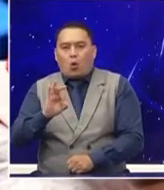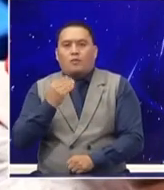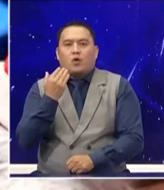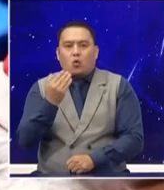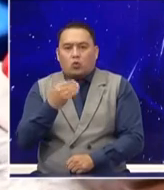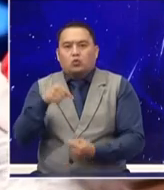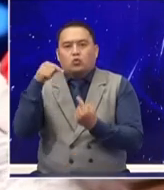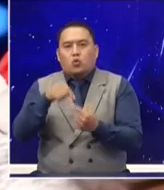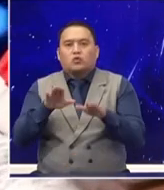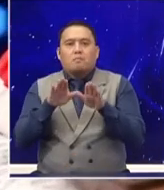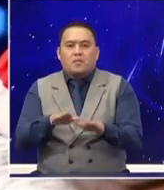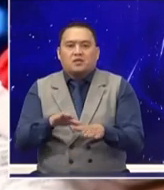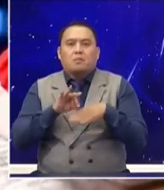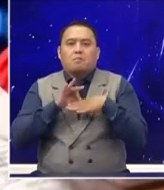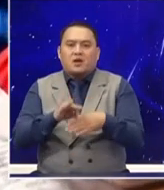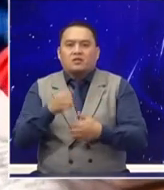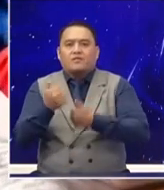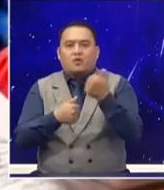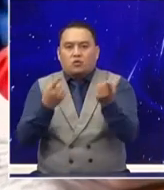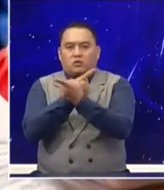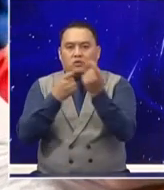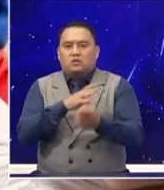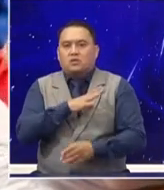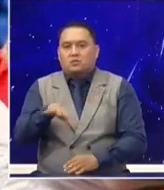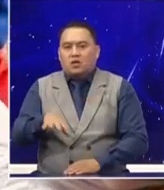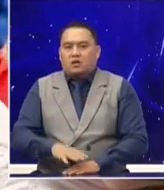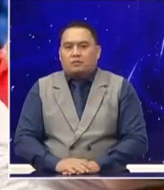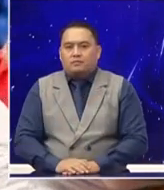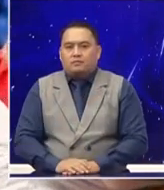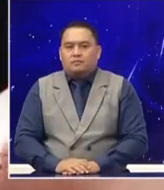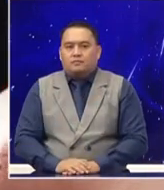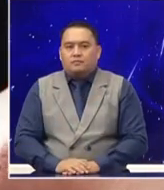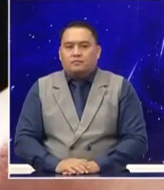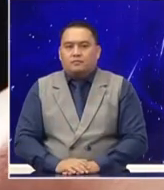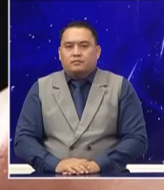Пакьяо. О точном местоположении поединка и дате Макгрегор не сообщил.